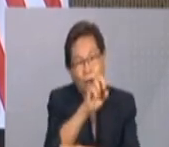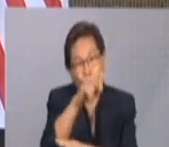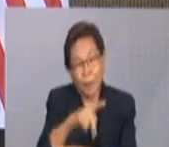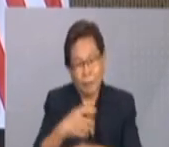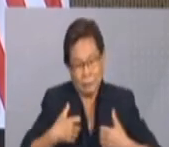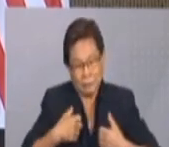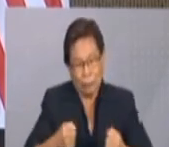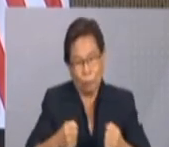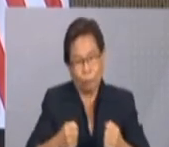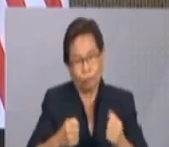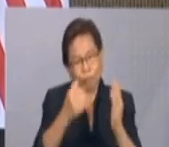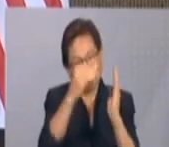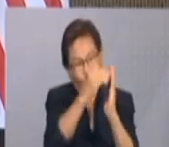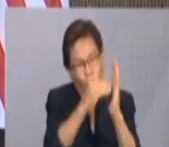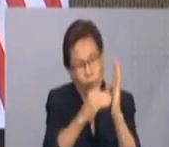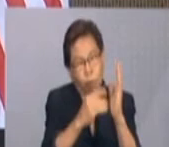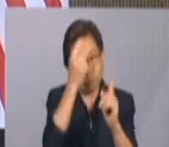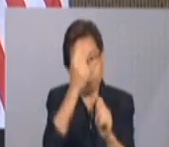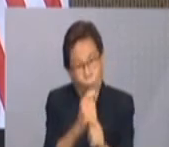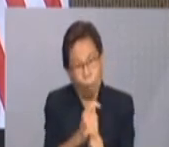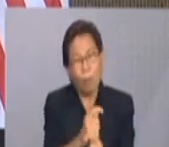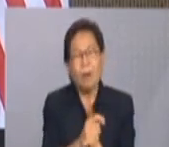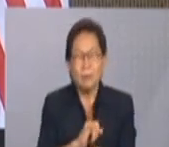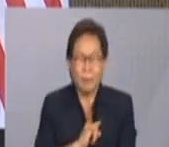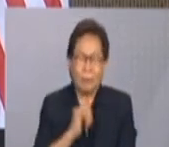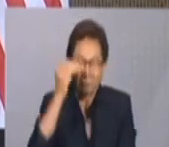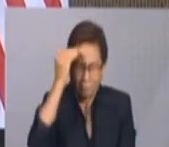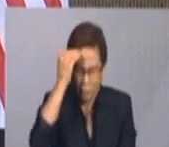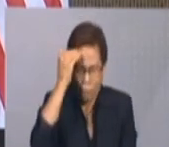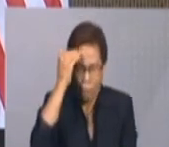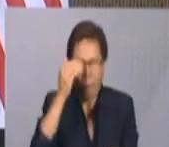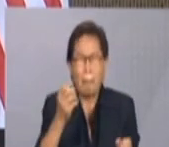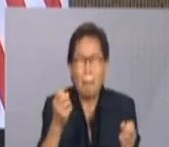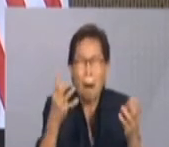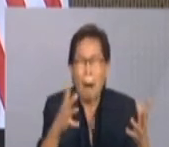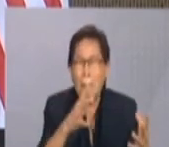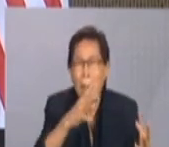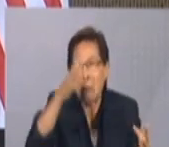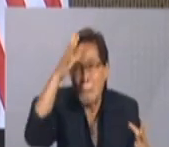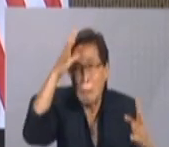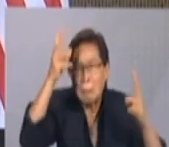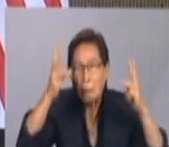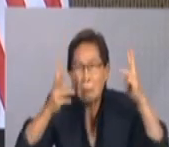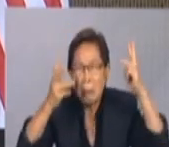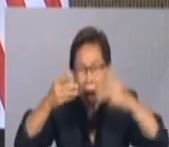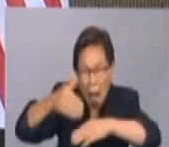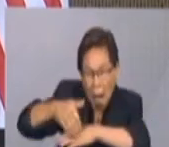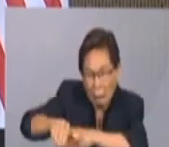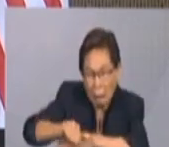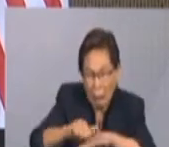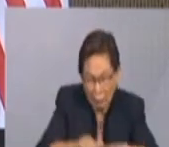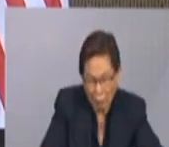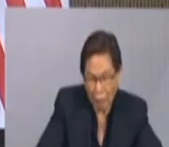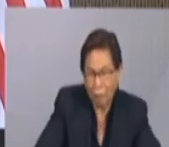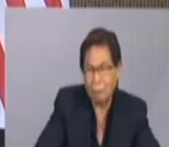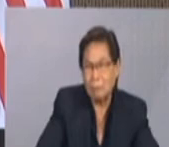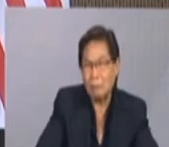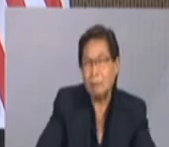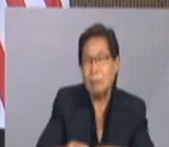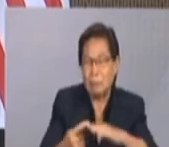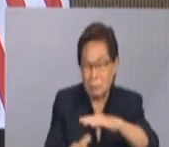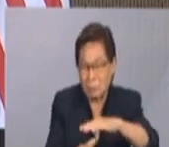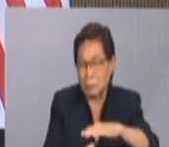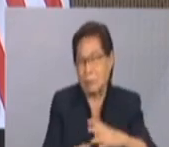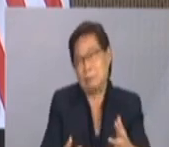kesehatan yang tertentu saya tahu ramai bapak yang bimbang untuk mengantar anak-anak mereka